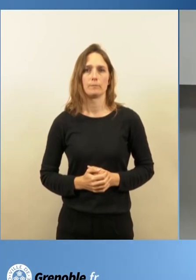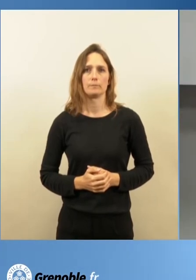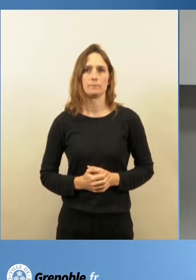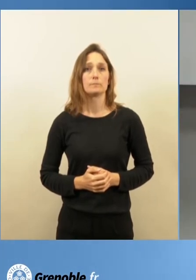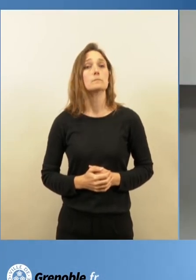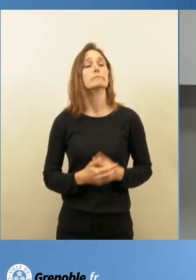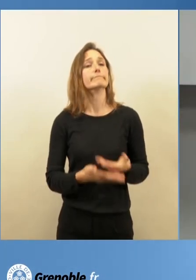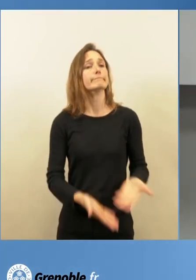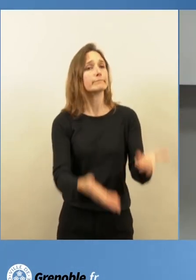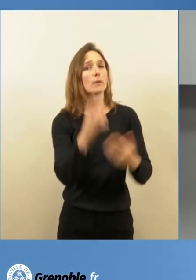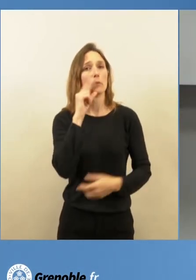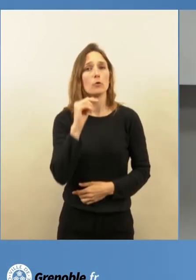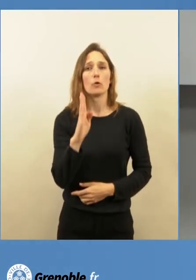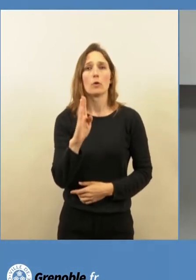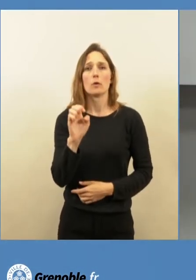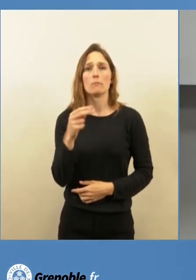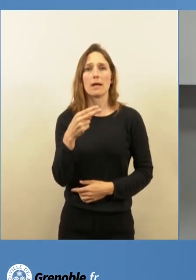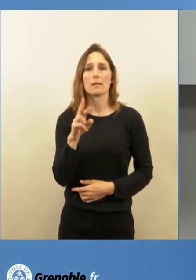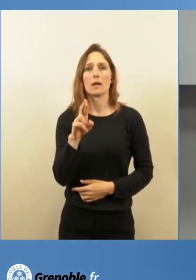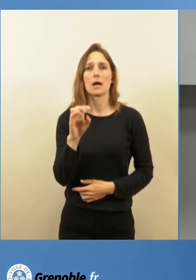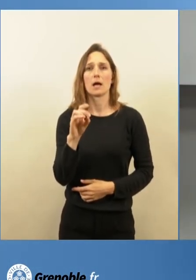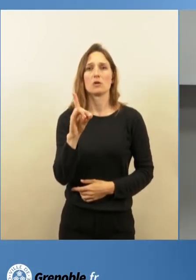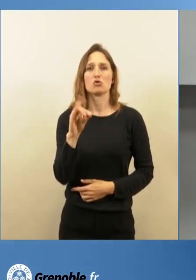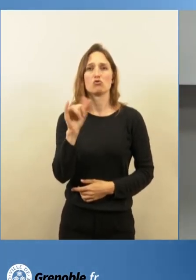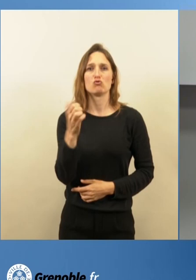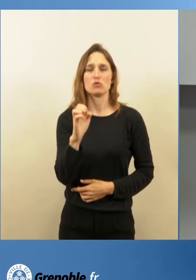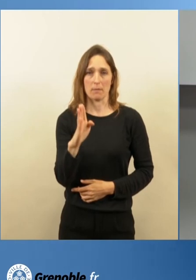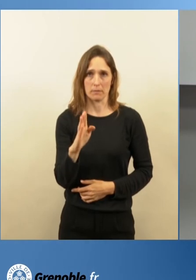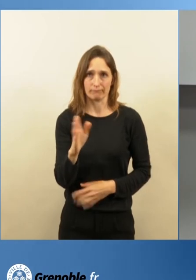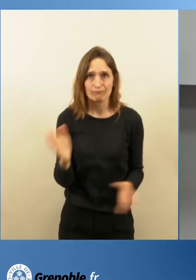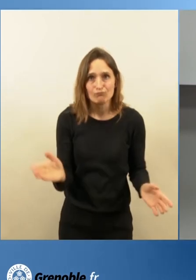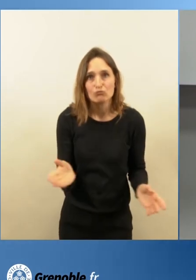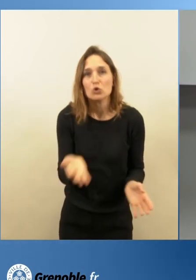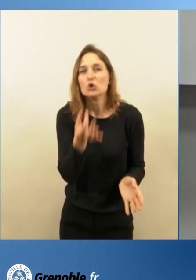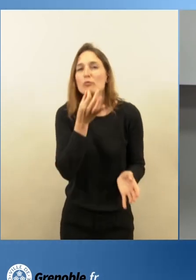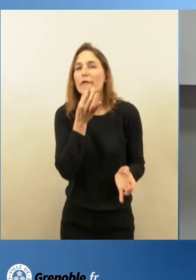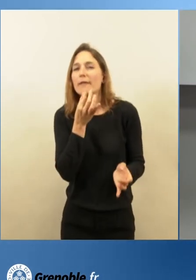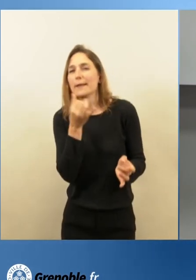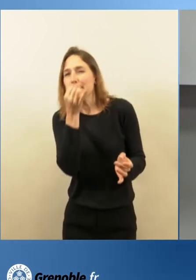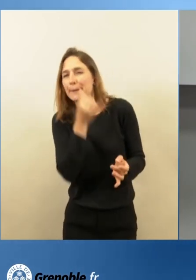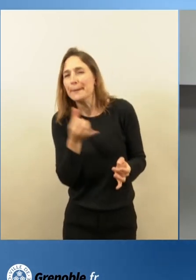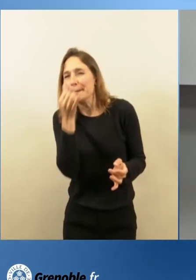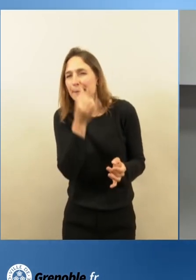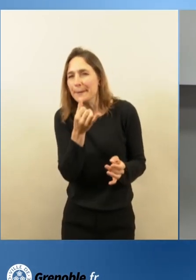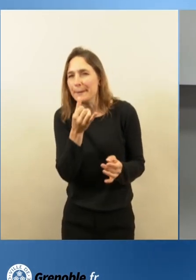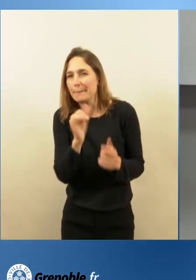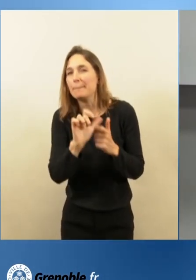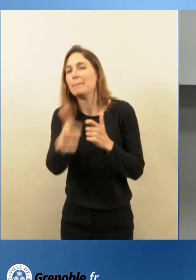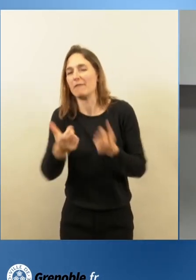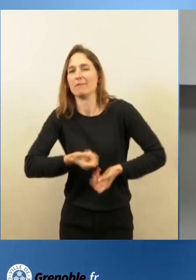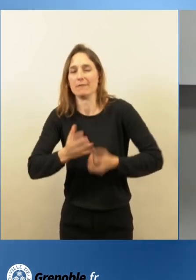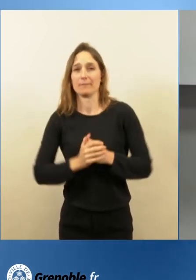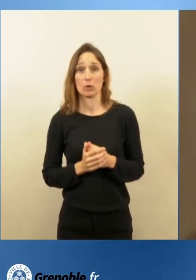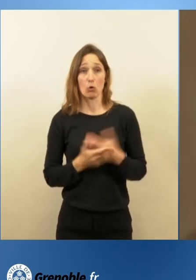monsieur benjem oui permettez-moi Monsieur le Maire de faire une petite plaisanterie la bombe mes propos aujourd'hui